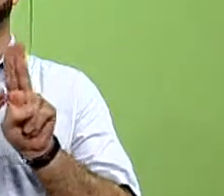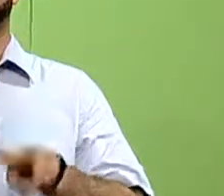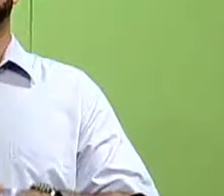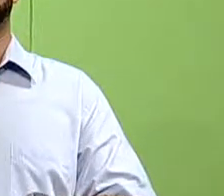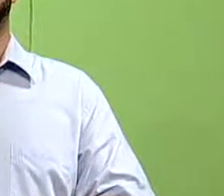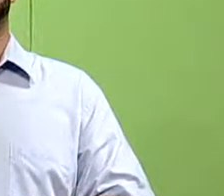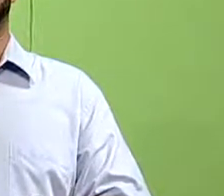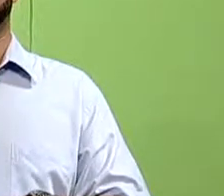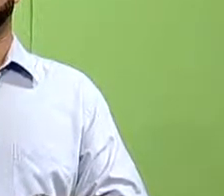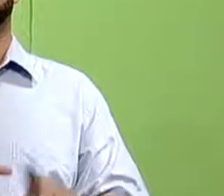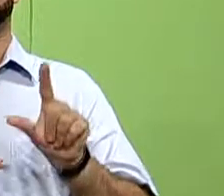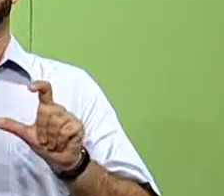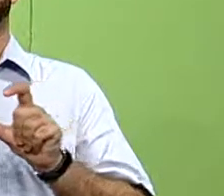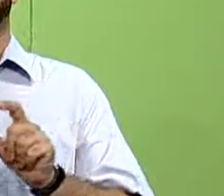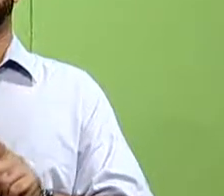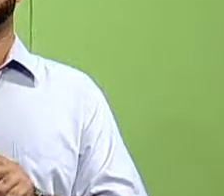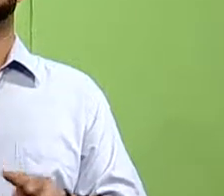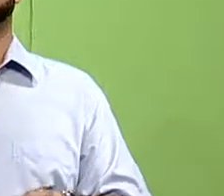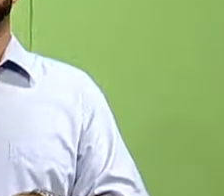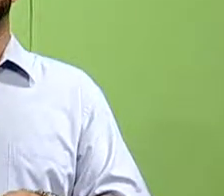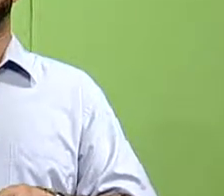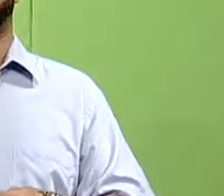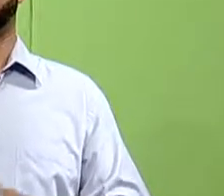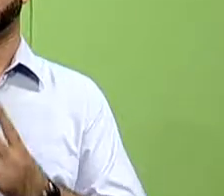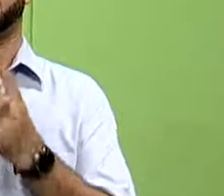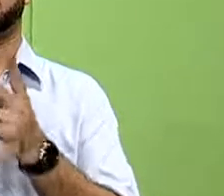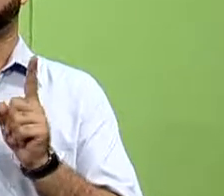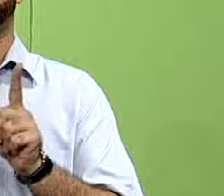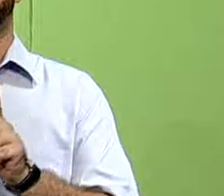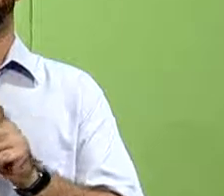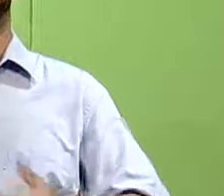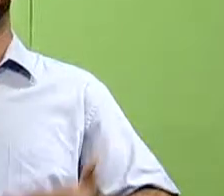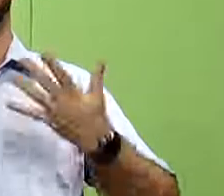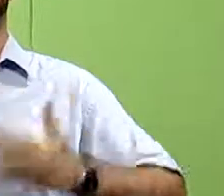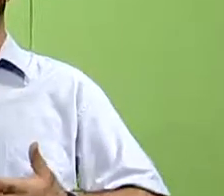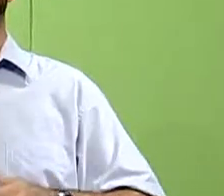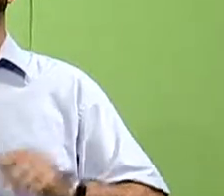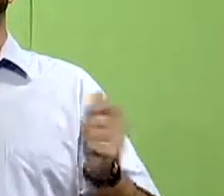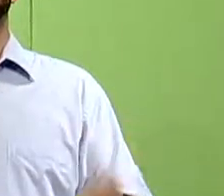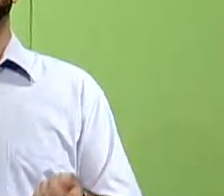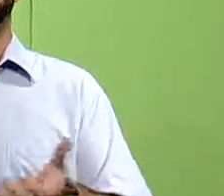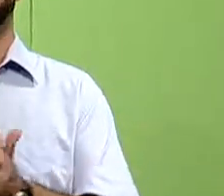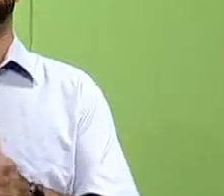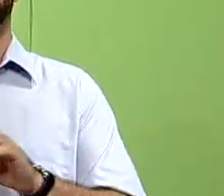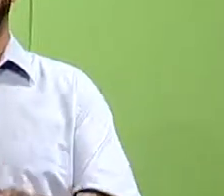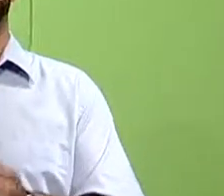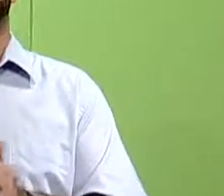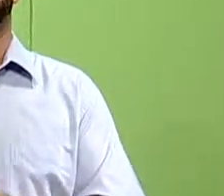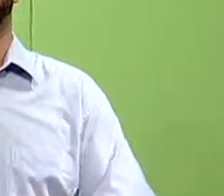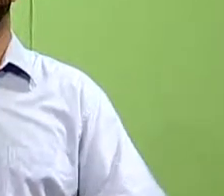Kanal Sim ve Yakın Doğu Televizyonu'nun işbirliğiyle hazırlanan Engelsiz Haber'in sonuna